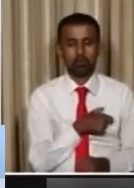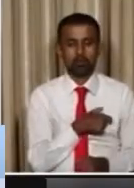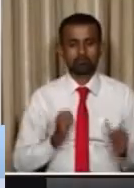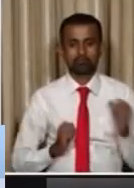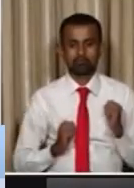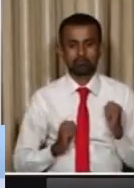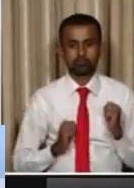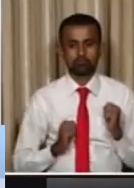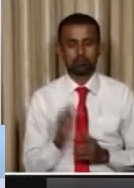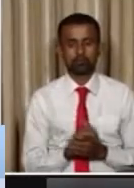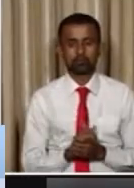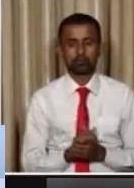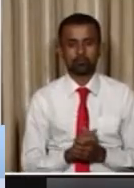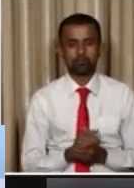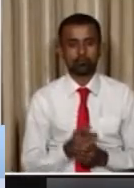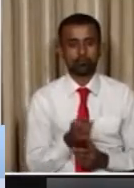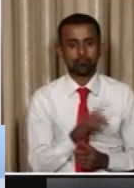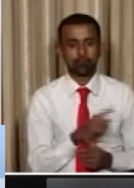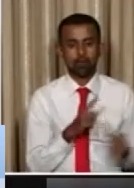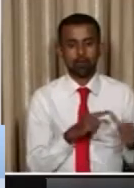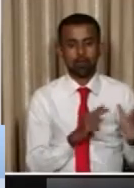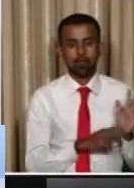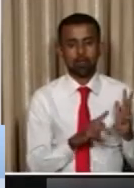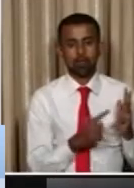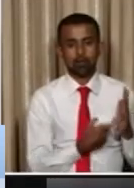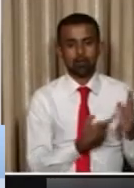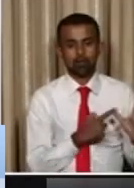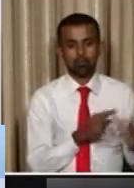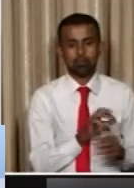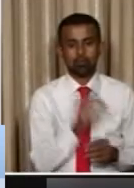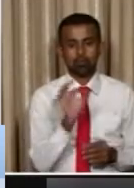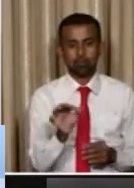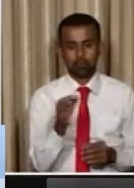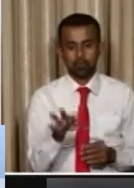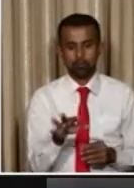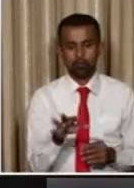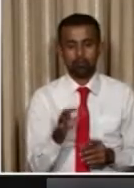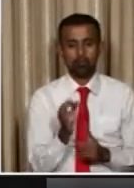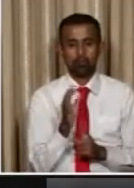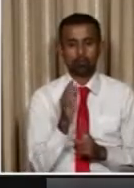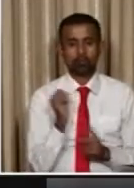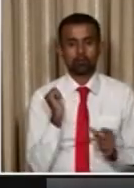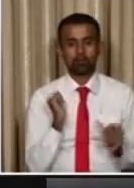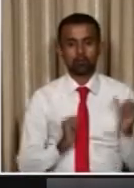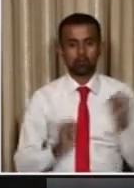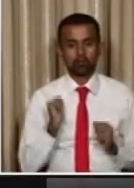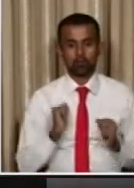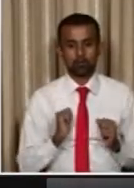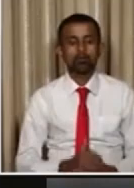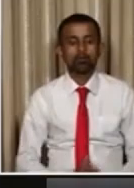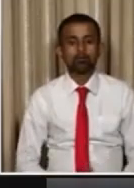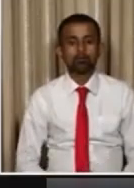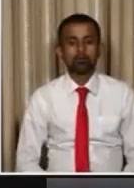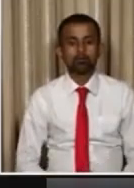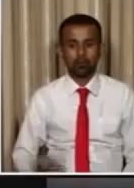ඇඳුම ඇඳලා එතුමත් ජනාධිපති. අනිත් පැත්තෙන් අනුරාධපුර දිසා නායකතුමාවත් දැන් අපේක්ෂා කරලා දිනවා. එතුමත් දැන් ජනාධිපති ඇඳුම ඇඳලා මං හිතන්නේ එතුමා සමහර වෙලාවට